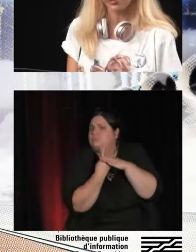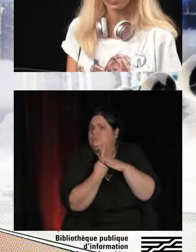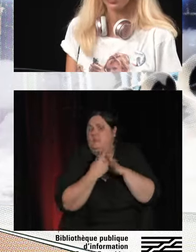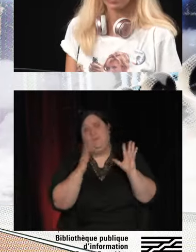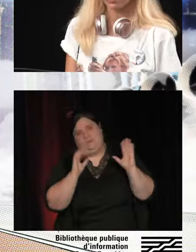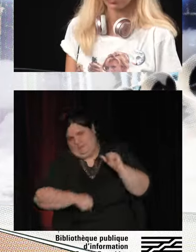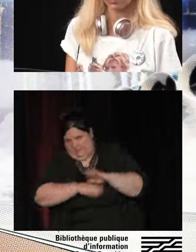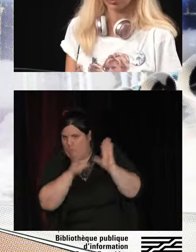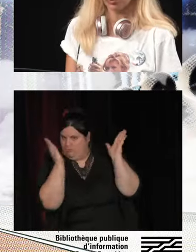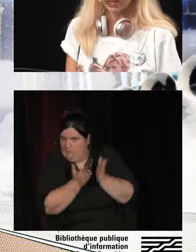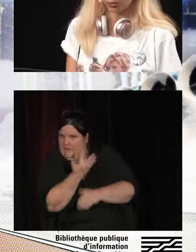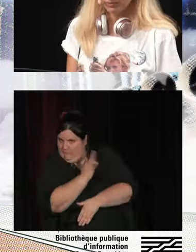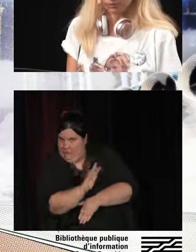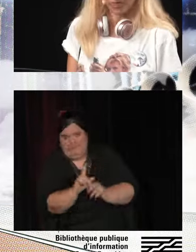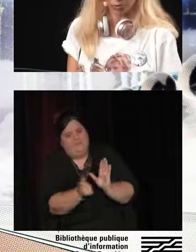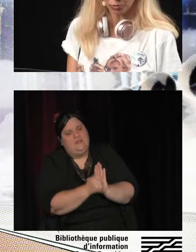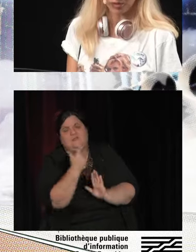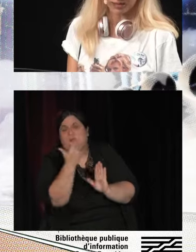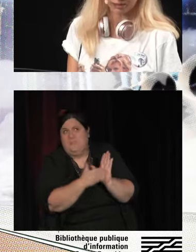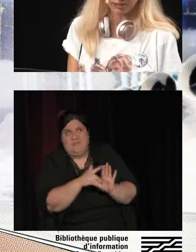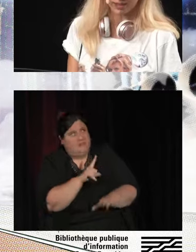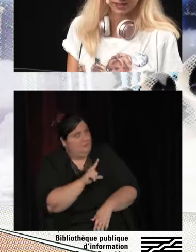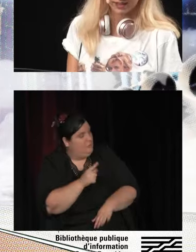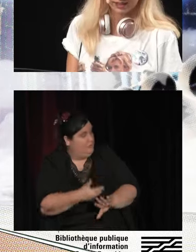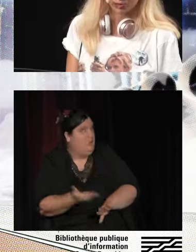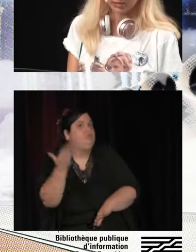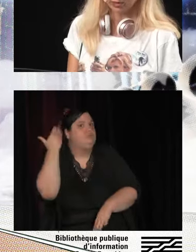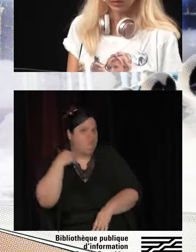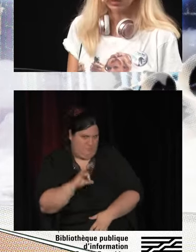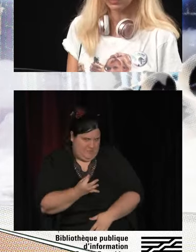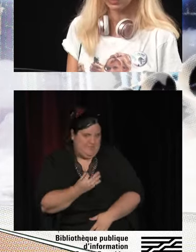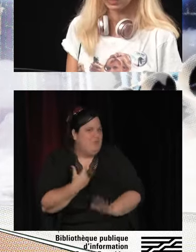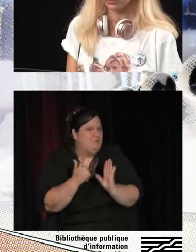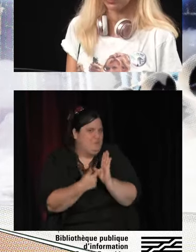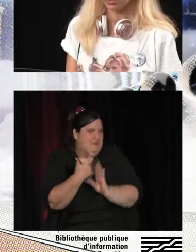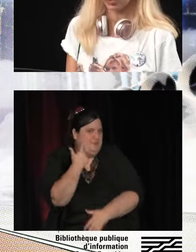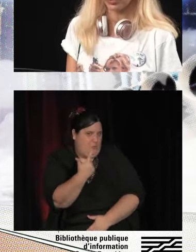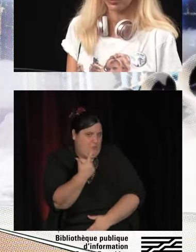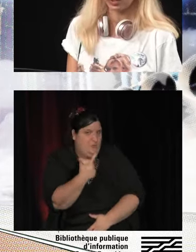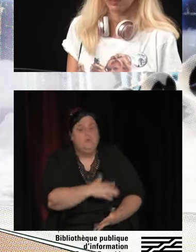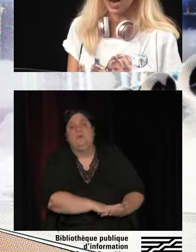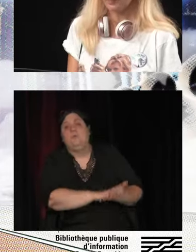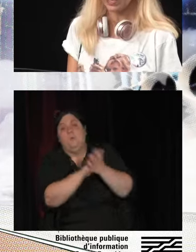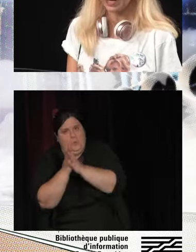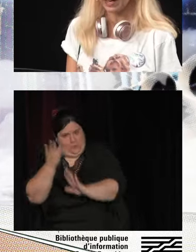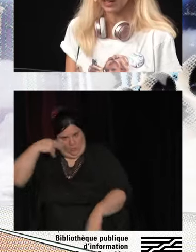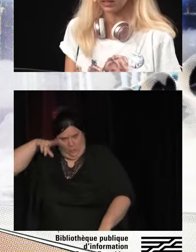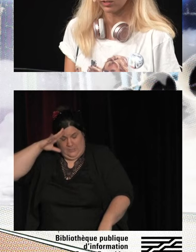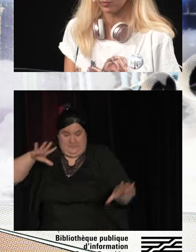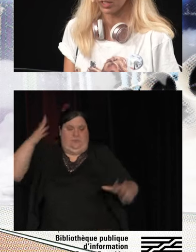championnat de France, en 2002. Ça fait longtemps, hein, quand même. En 2002, qui est devenu un championnat d'Europe. Hop